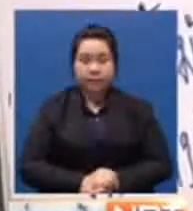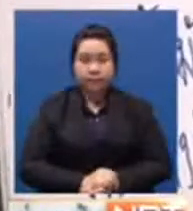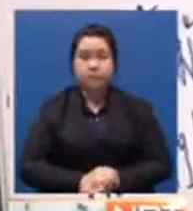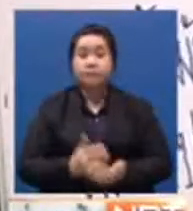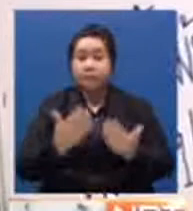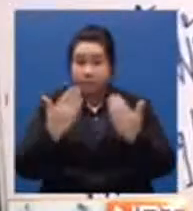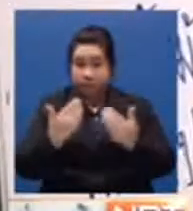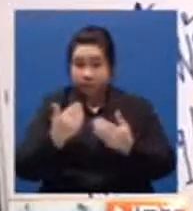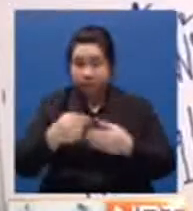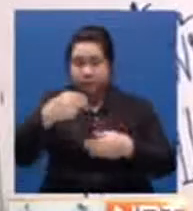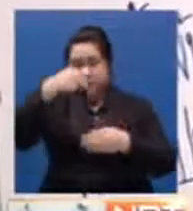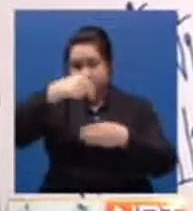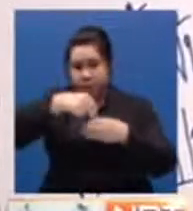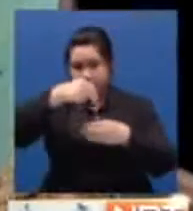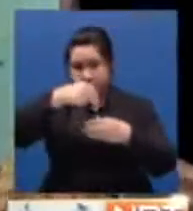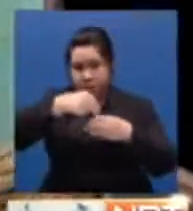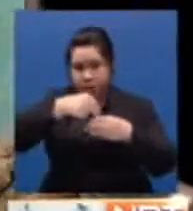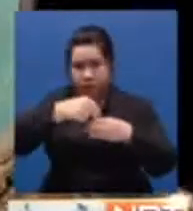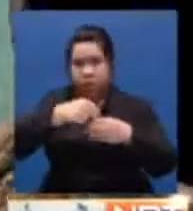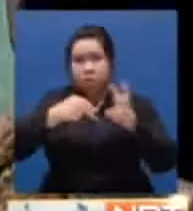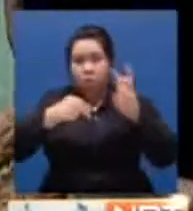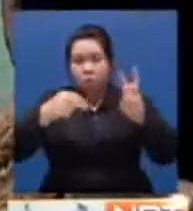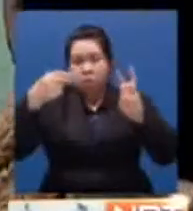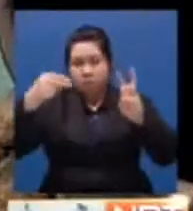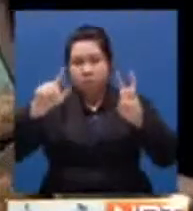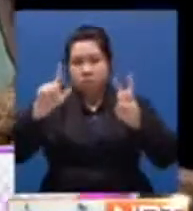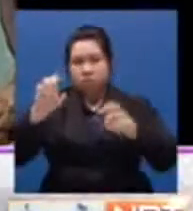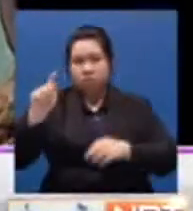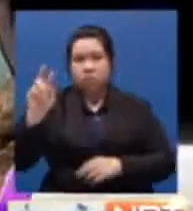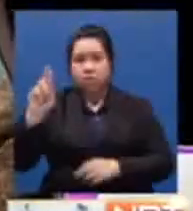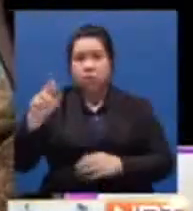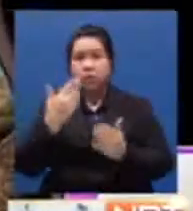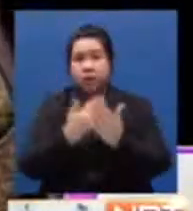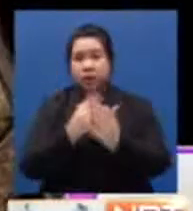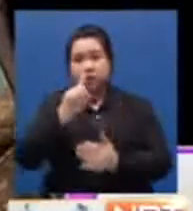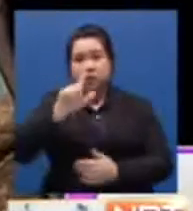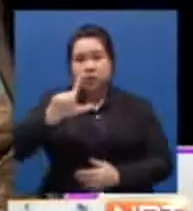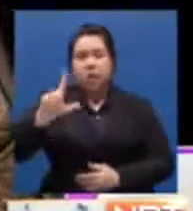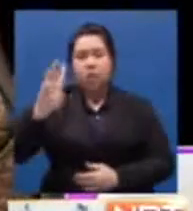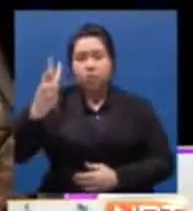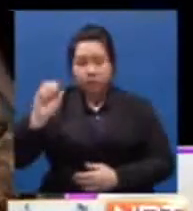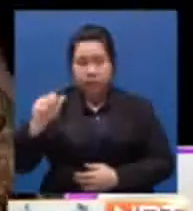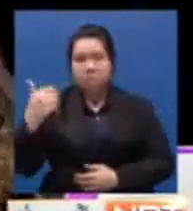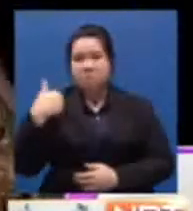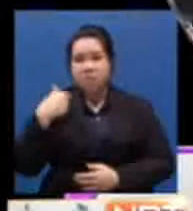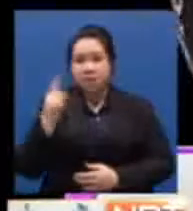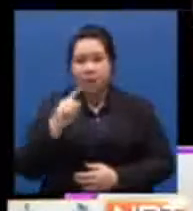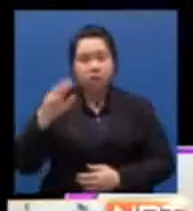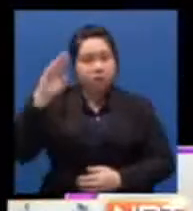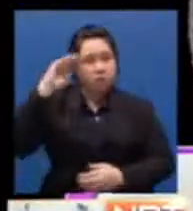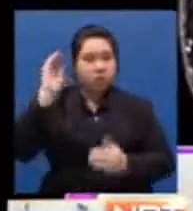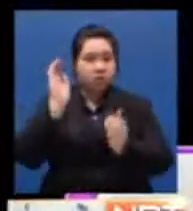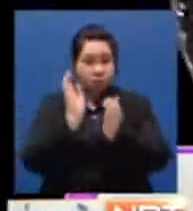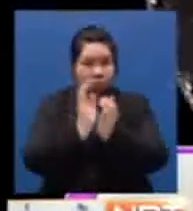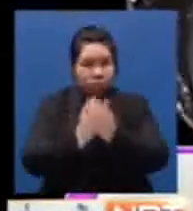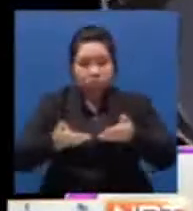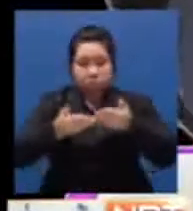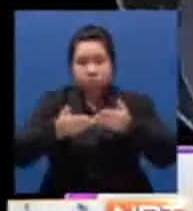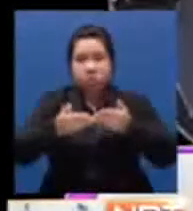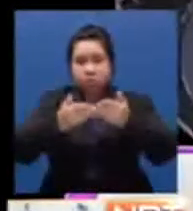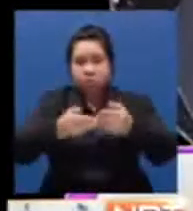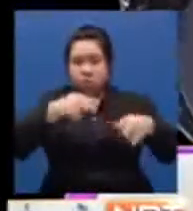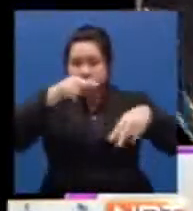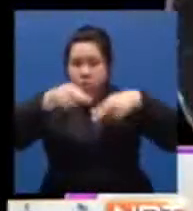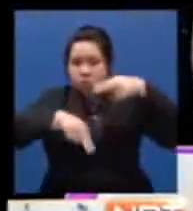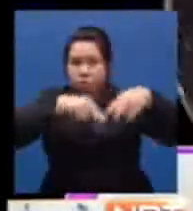น้ำมันเตาจำนวนกว่า 60,000 ลิตรมูลค่ากว่า 1.2 ล้านบาทคือของกลางที่กองบังคับการตำรวจน้ำได้แสดงตัวเข้าตรวจค้น